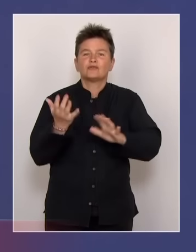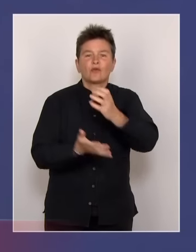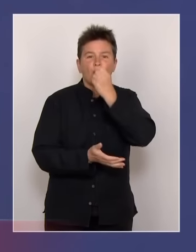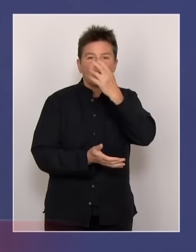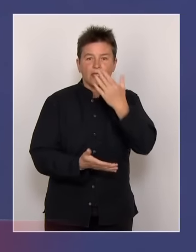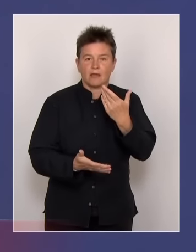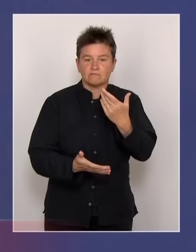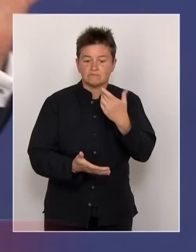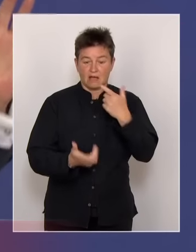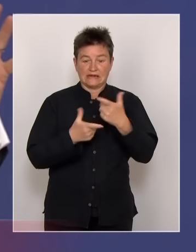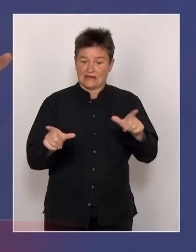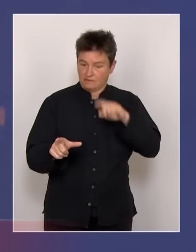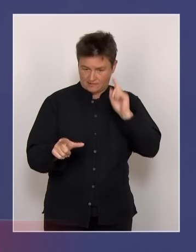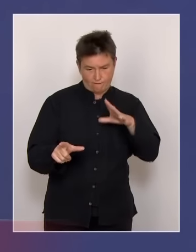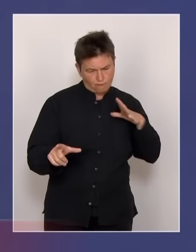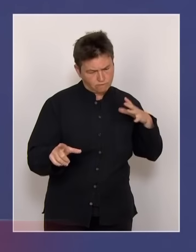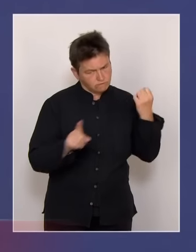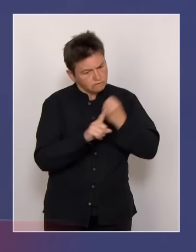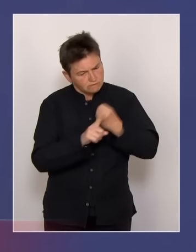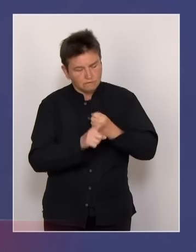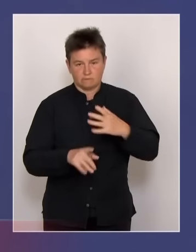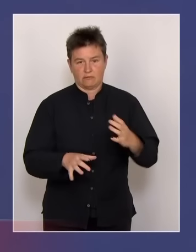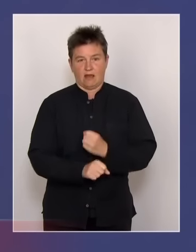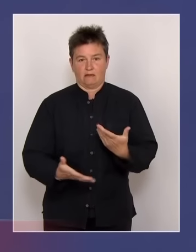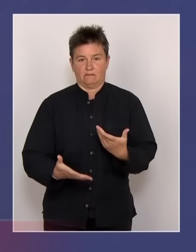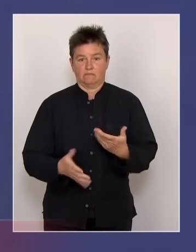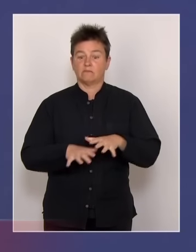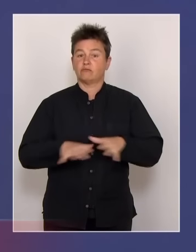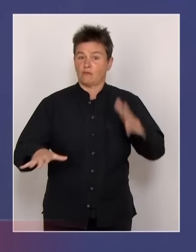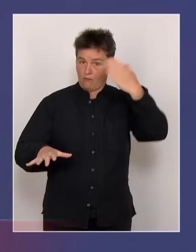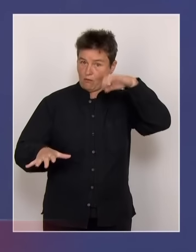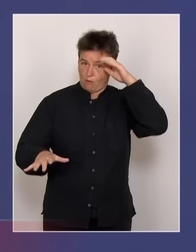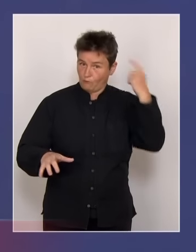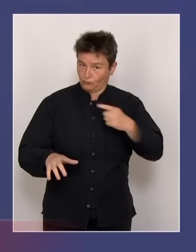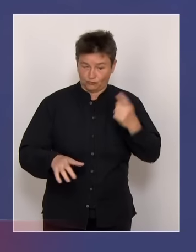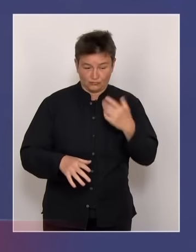se conquiert et partout sur notre continent elle s'est justement à force de combats